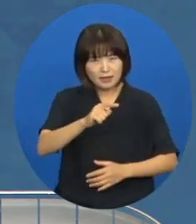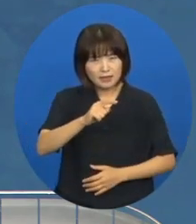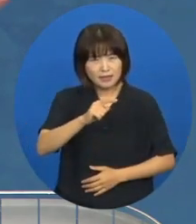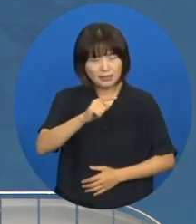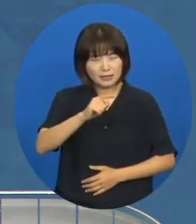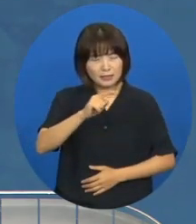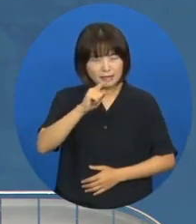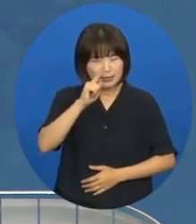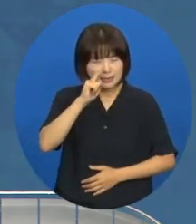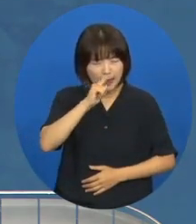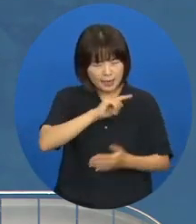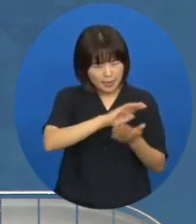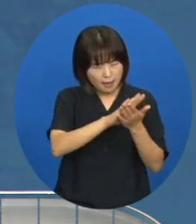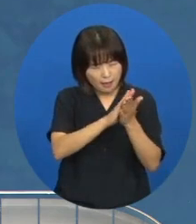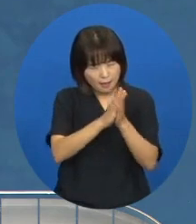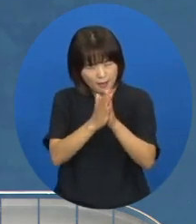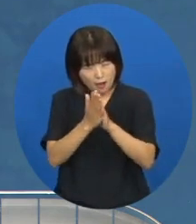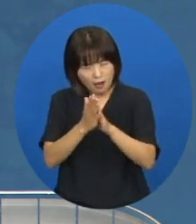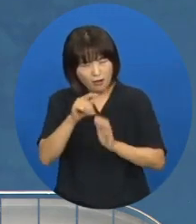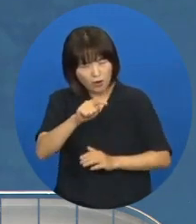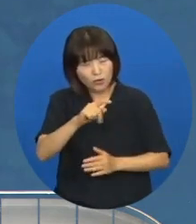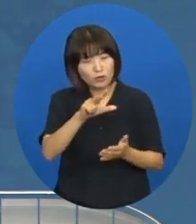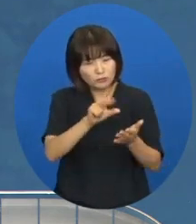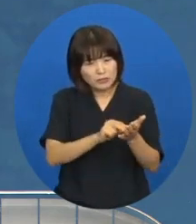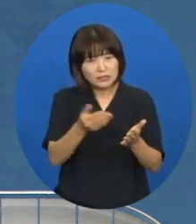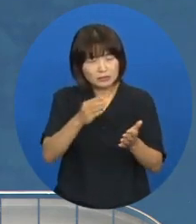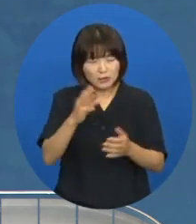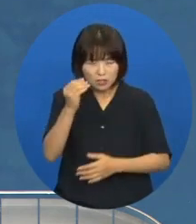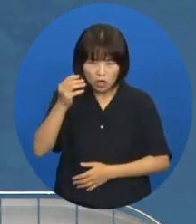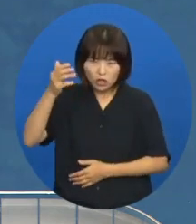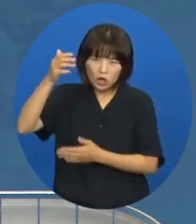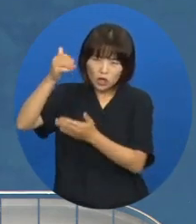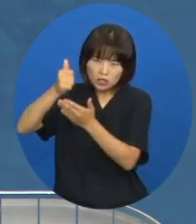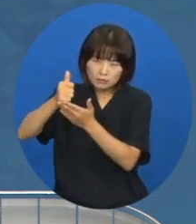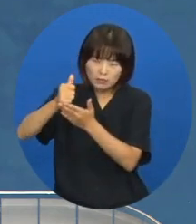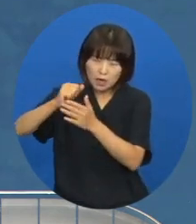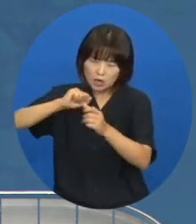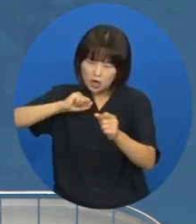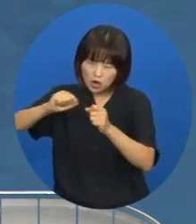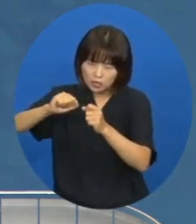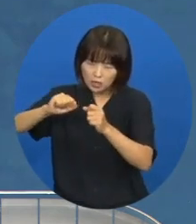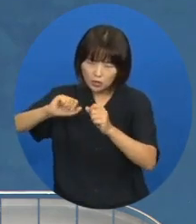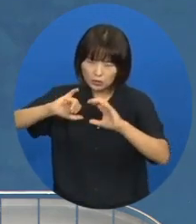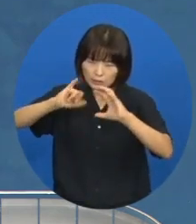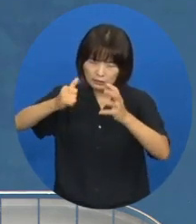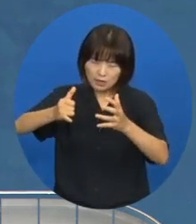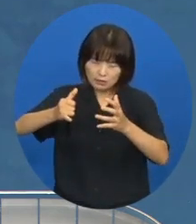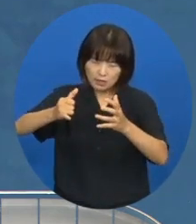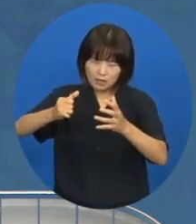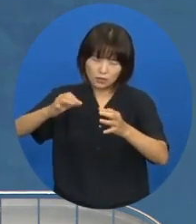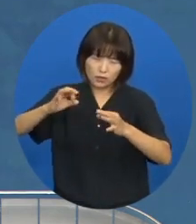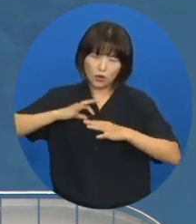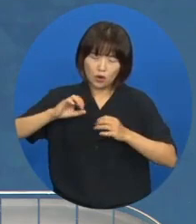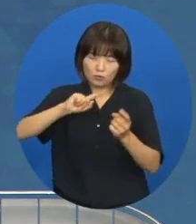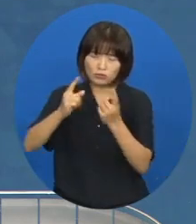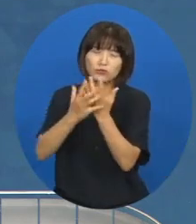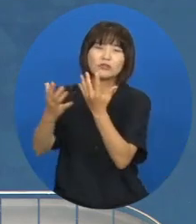쪽으로도 심각하지만 성령의 역사로도요 세상은 엄청나게 지금 놀라운 부흥의 시대에 들어가고